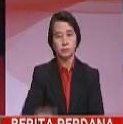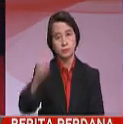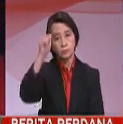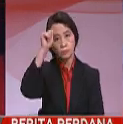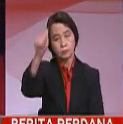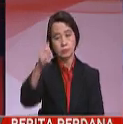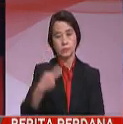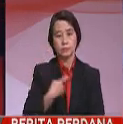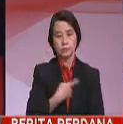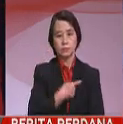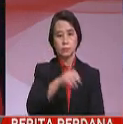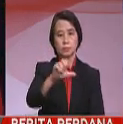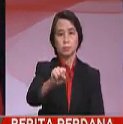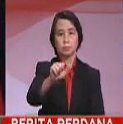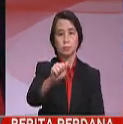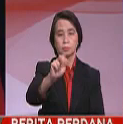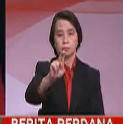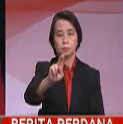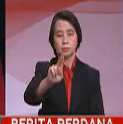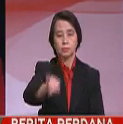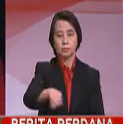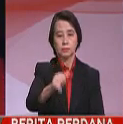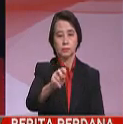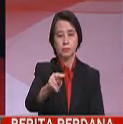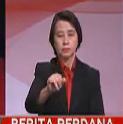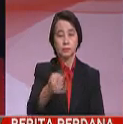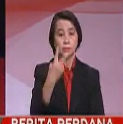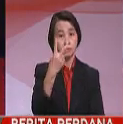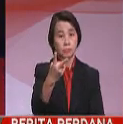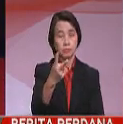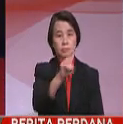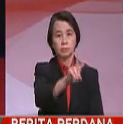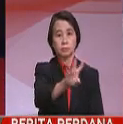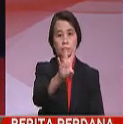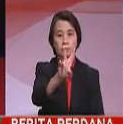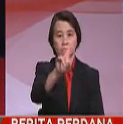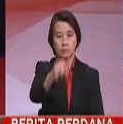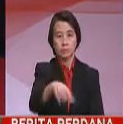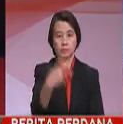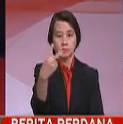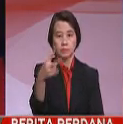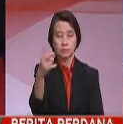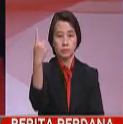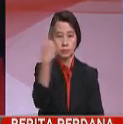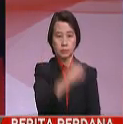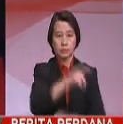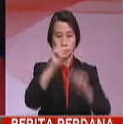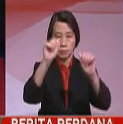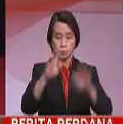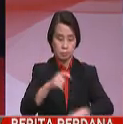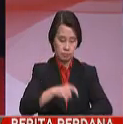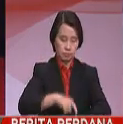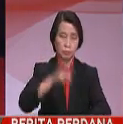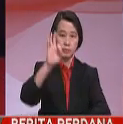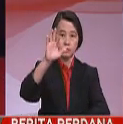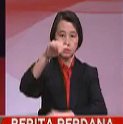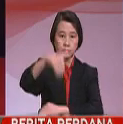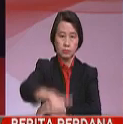Assalamualaikum, kami Saujana. Jangan lupa saksikan kami pada 27 hari bulan Disember, hari Ahad, jam 9 malam